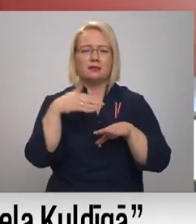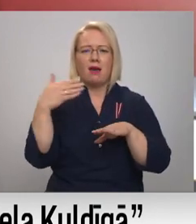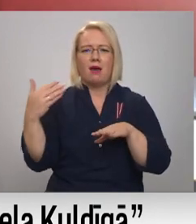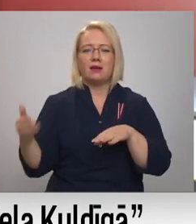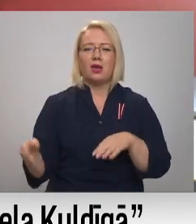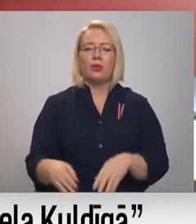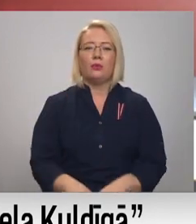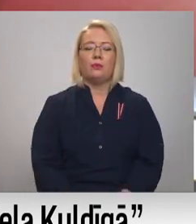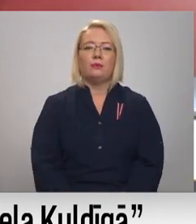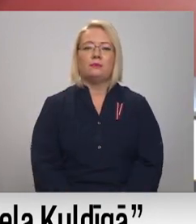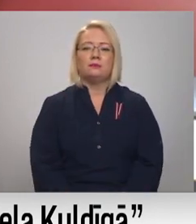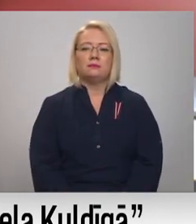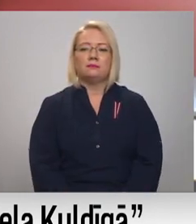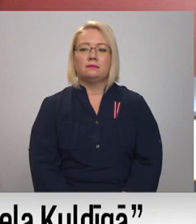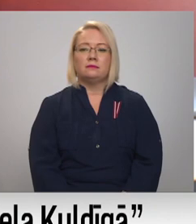pieskārienu